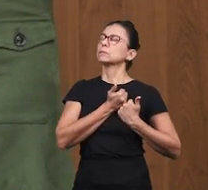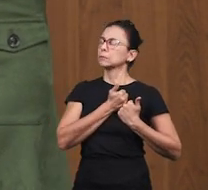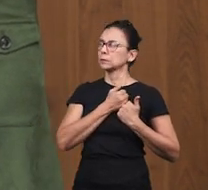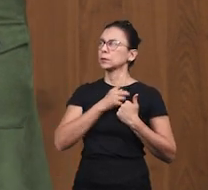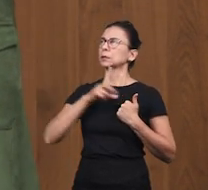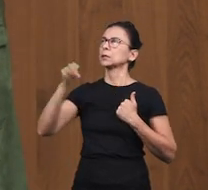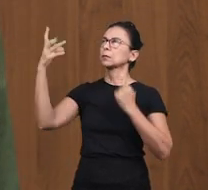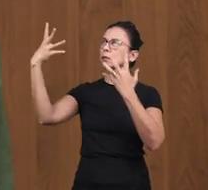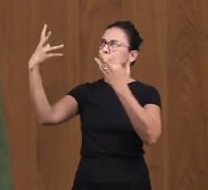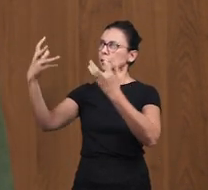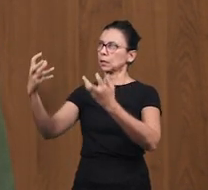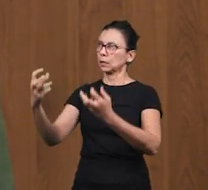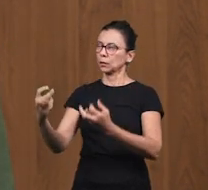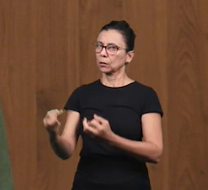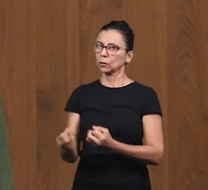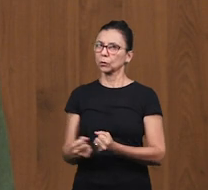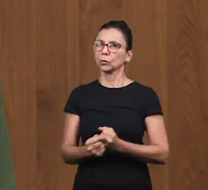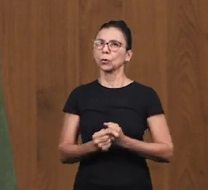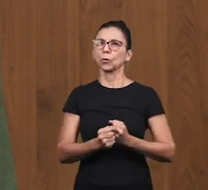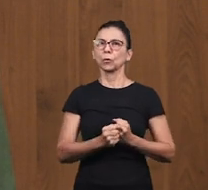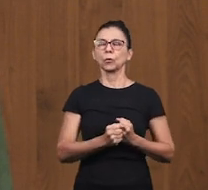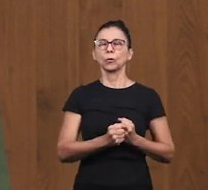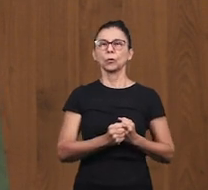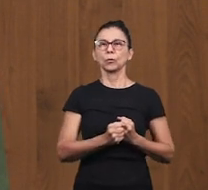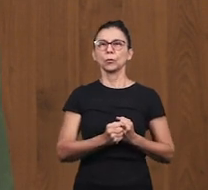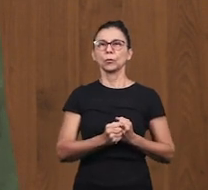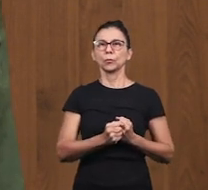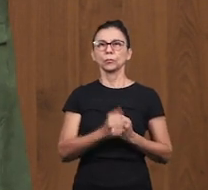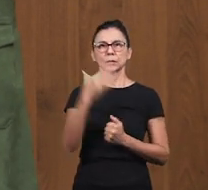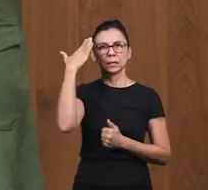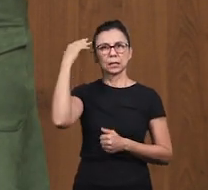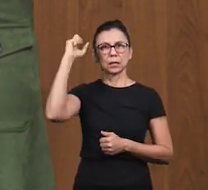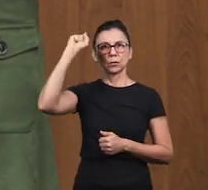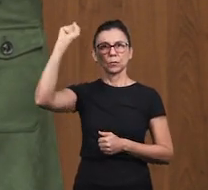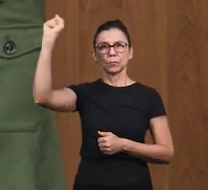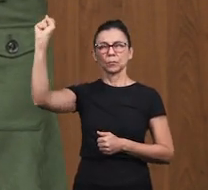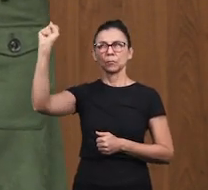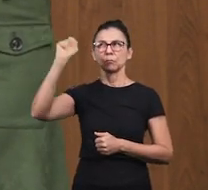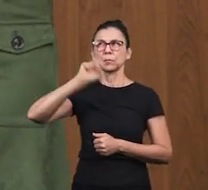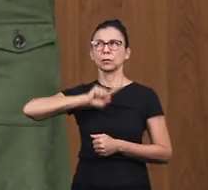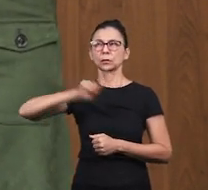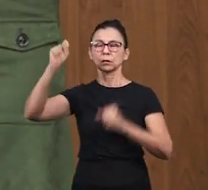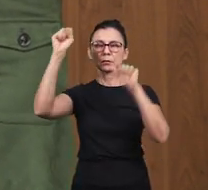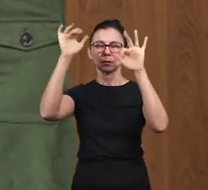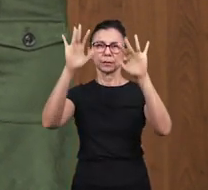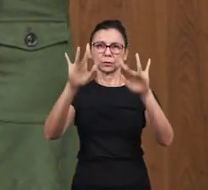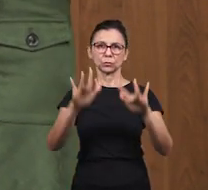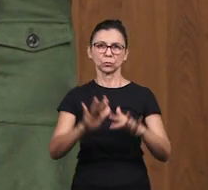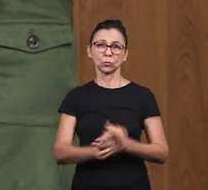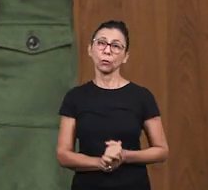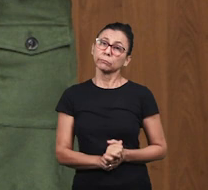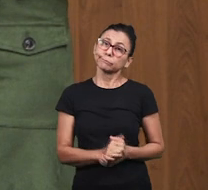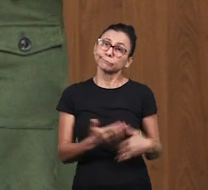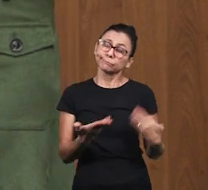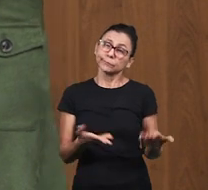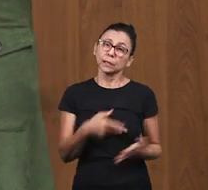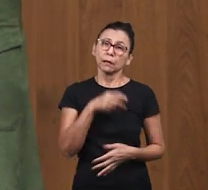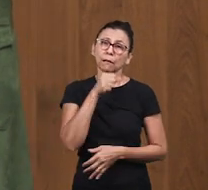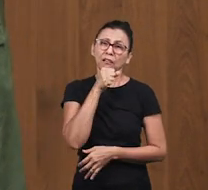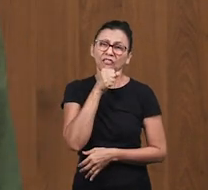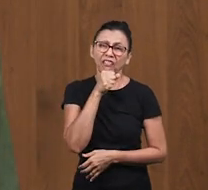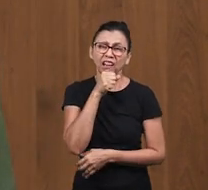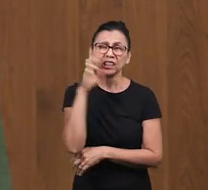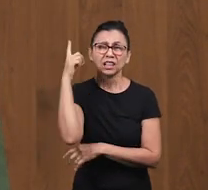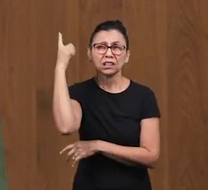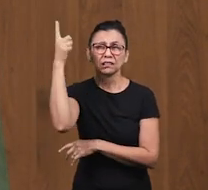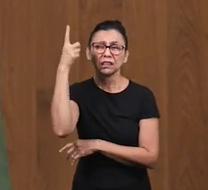Salomon. Et le Seigneur a agréé cela. Et le Seigneur a béni la vie de Salomon. Pendant cela, David était couché dans son